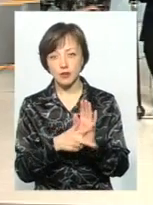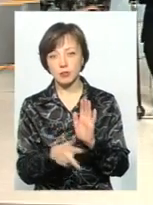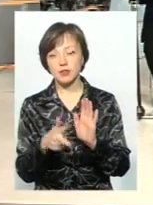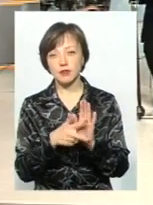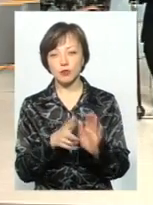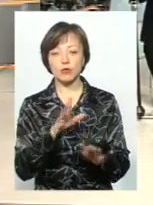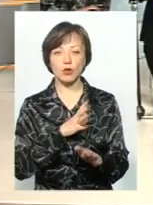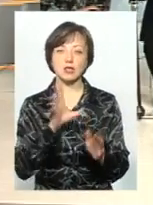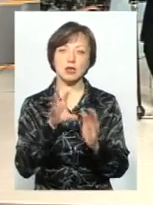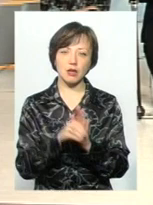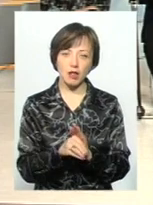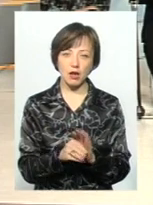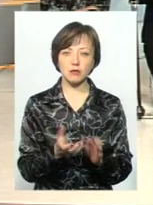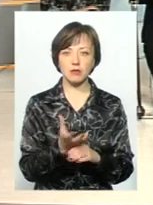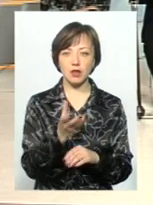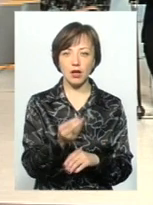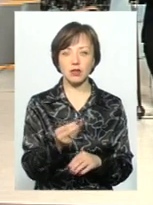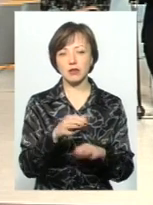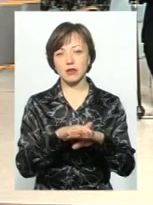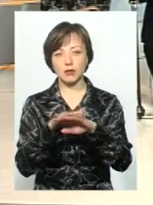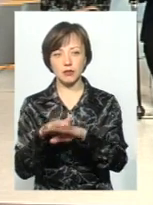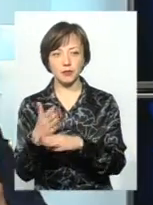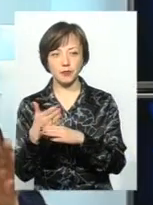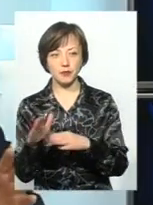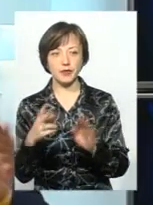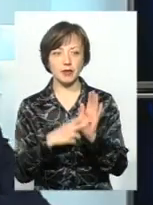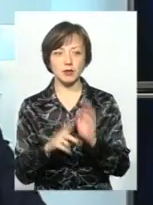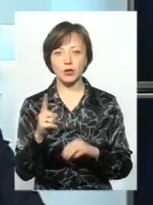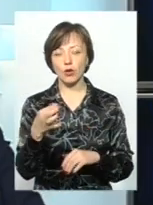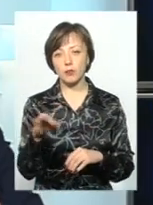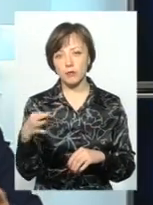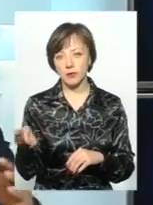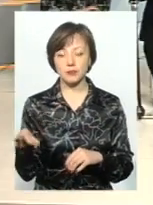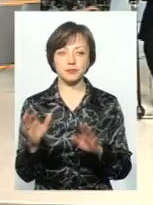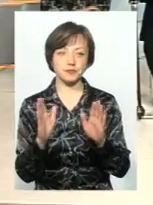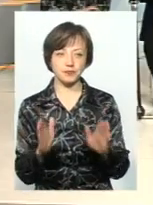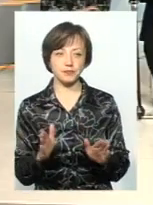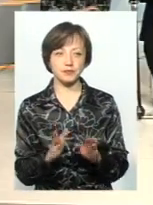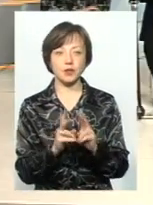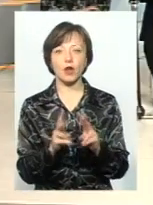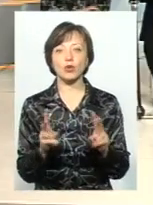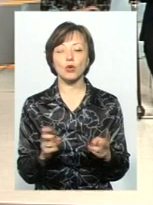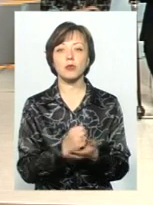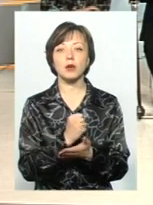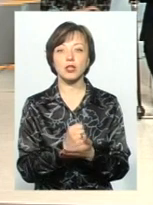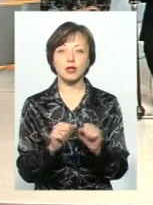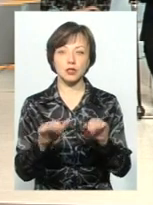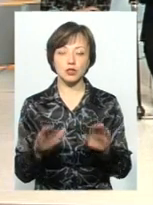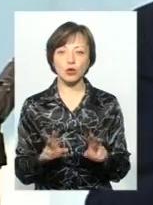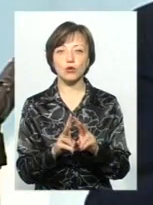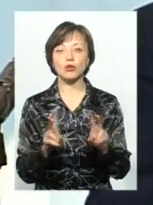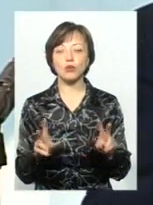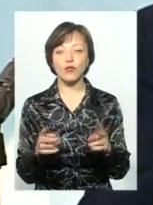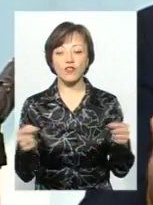6,892 було закладено вже абонплата, звідти відщіплялися кошти. 71 копійка. Так, звідти відщіплялися. А хто прийняв рішення? А хто прийняв і